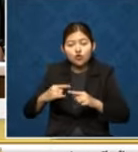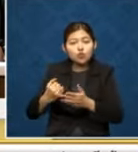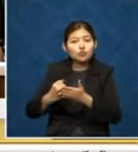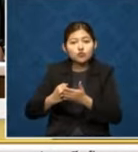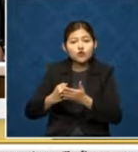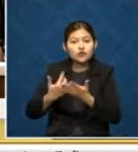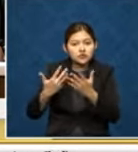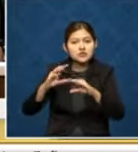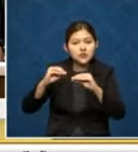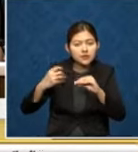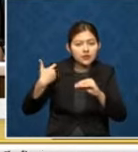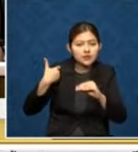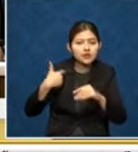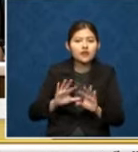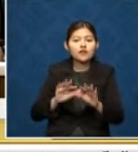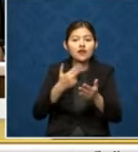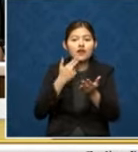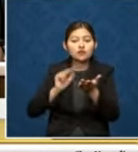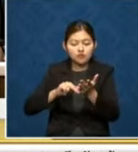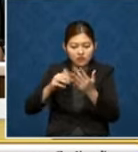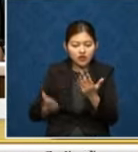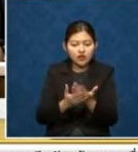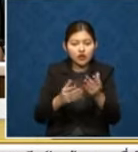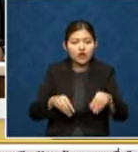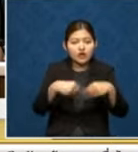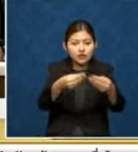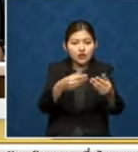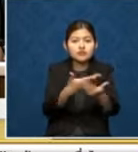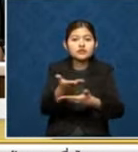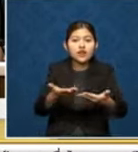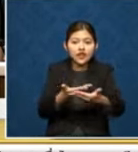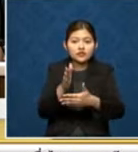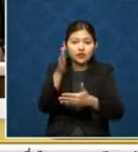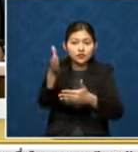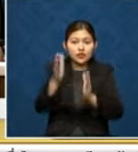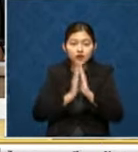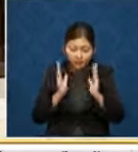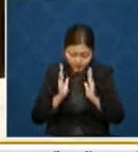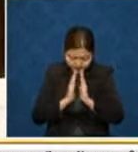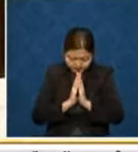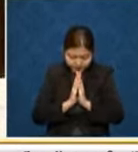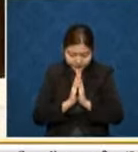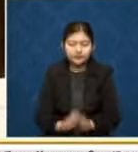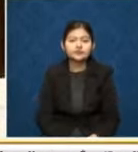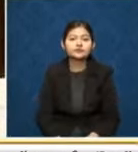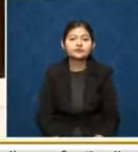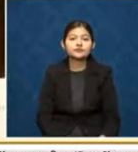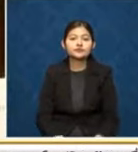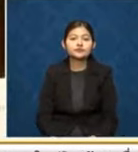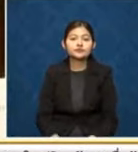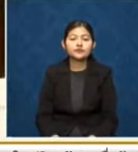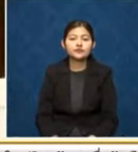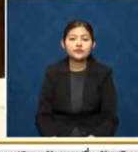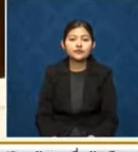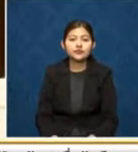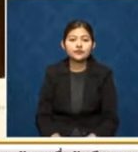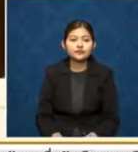งท่านด้วยเพื่อให้ประกอบรายละเอียดในการปรึกษาหารือครับขอบคุณครับ ขอบคุณครับเชิญท่านณพลเชยคำแหงครับ